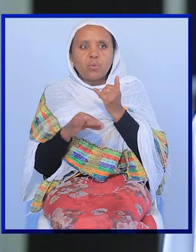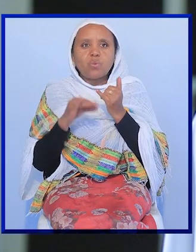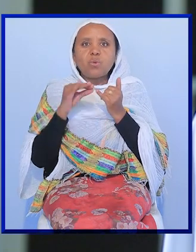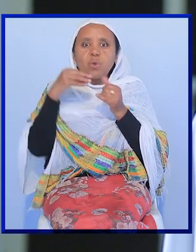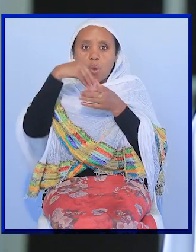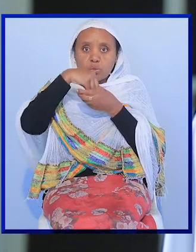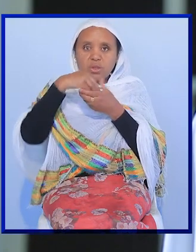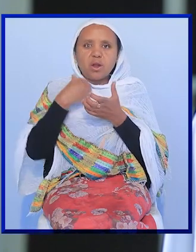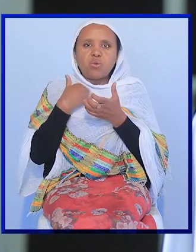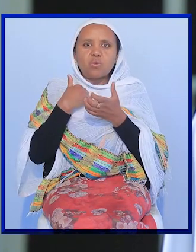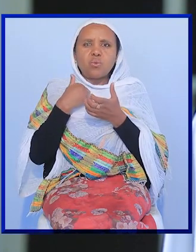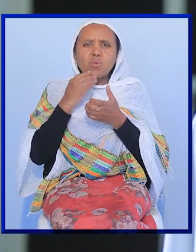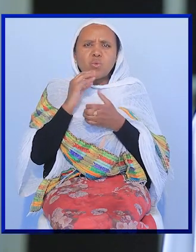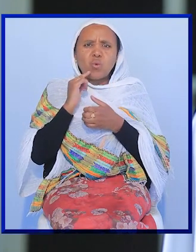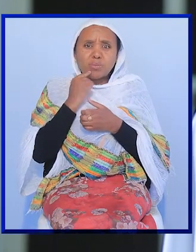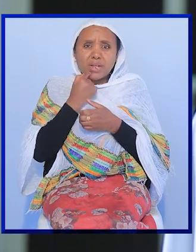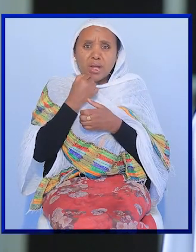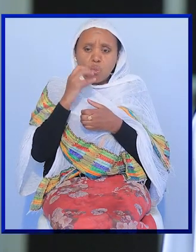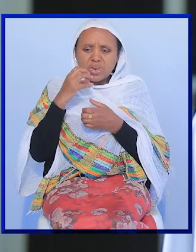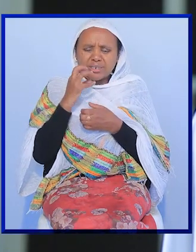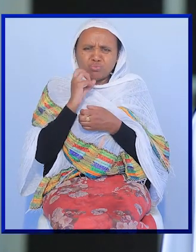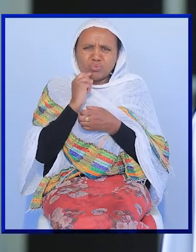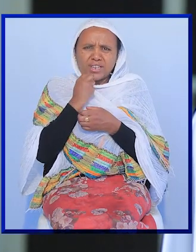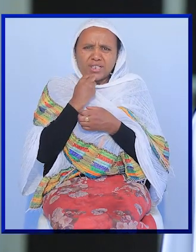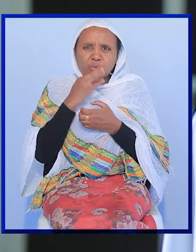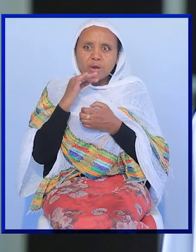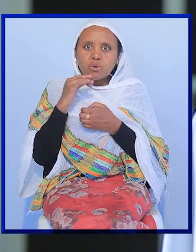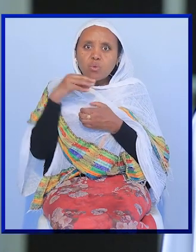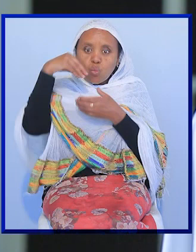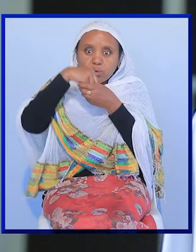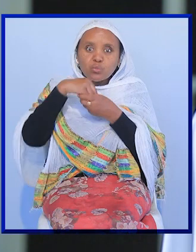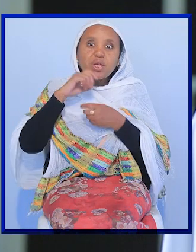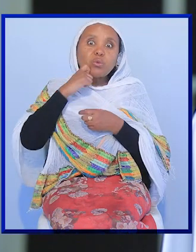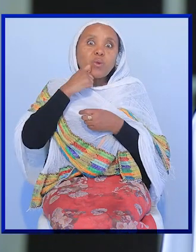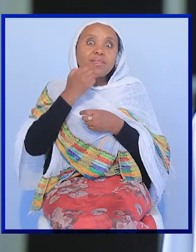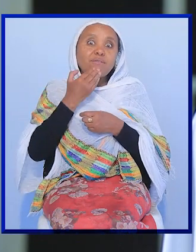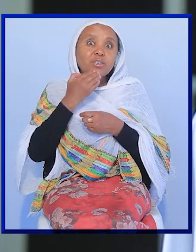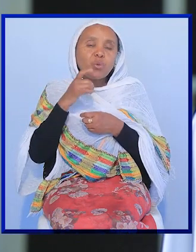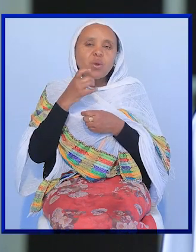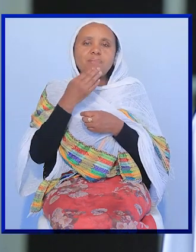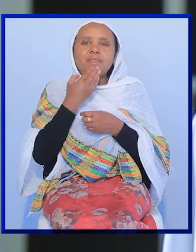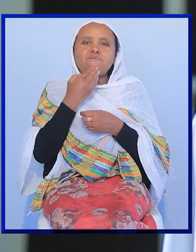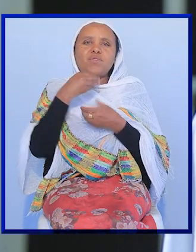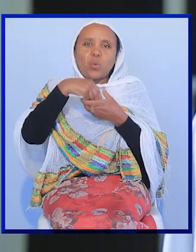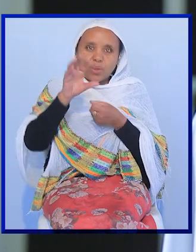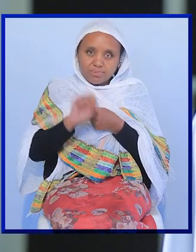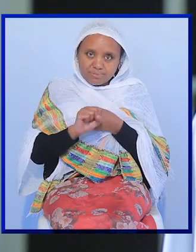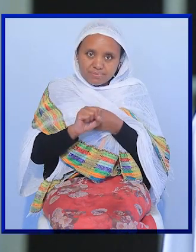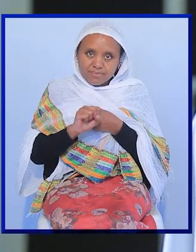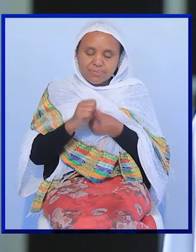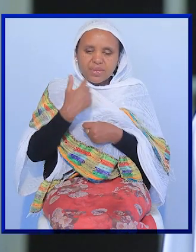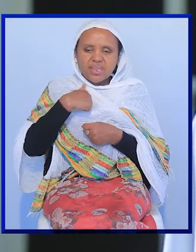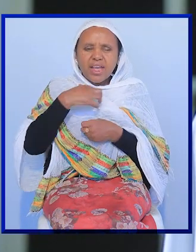ያለው ነው አይደል? ውስጡ ያለው ጎምዛዛ ከሆነ ጎምዛዛው ይወጣል። ውስጡ ያለው ጣፋጭ ከሆነ ጣፋጭ ነው ይወጣል።